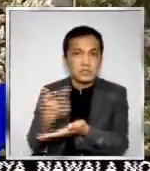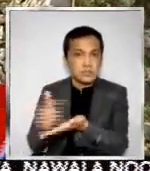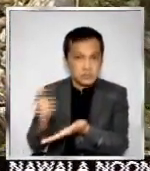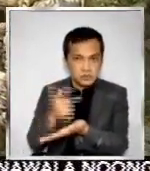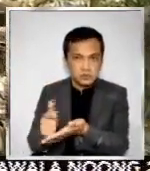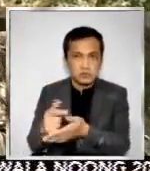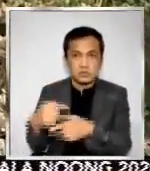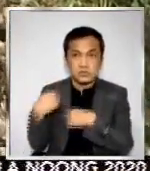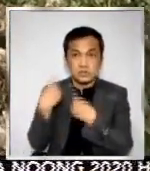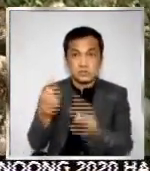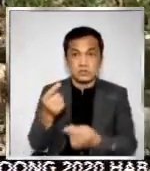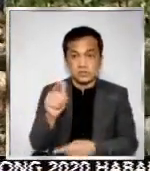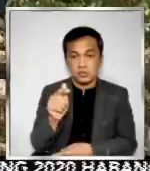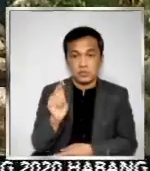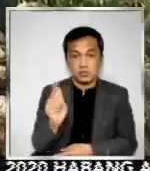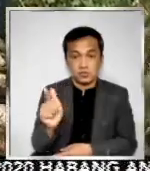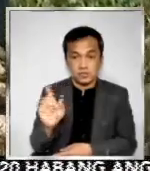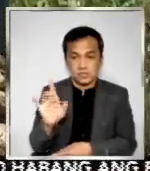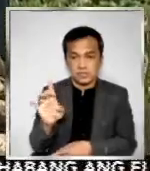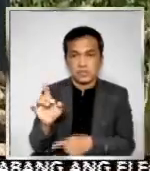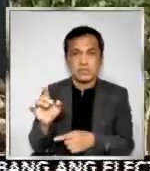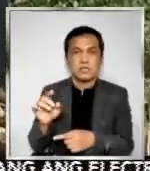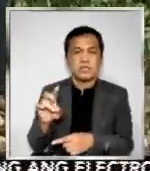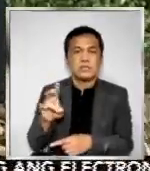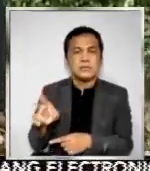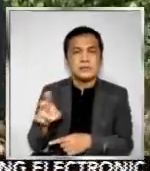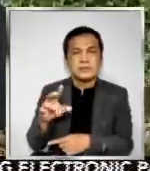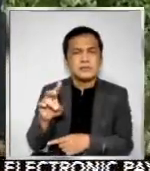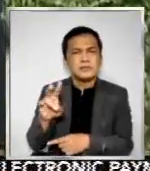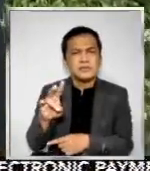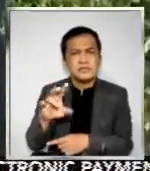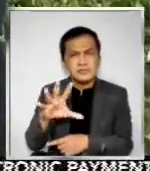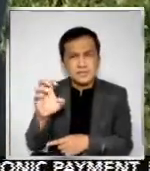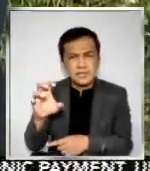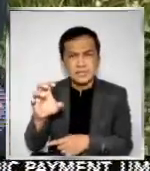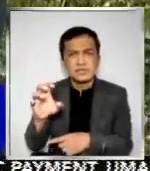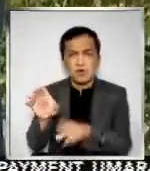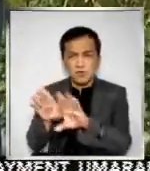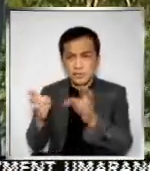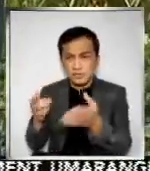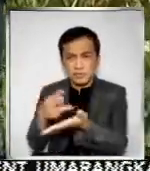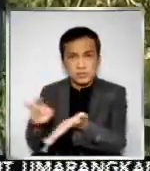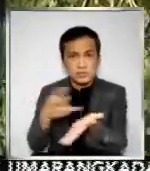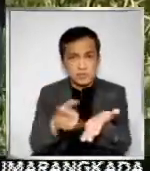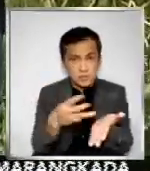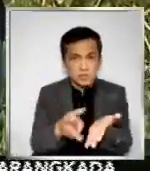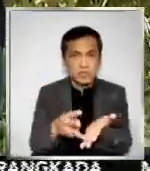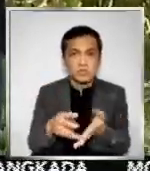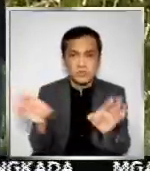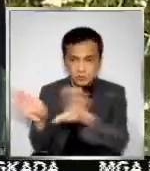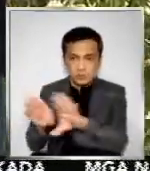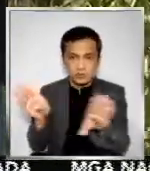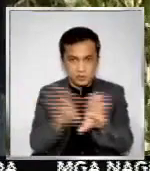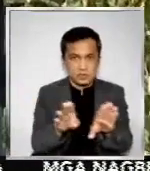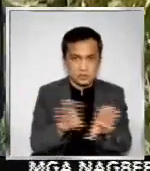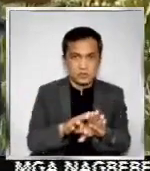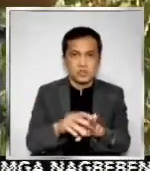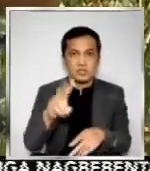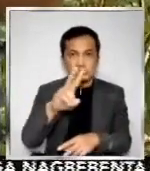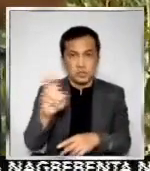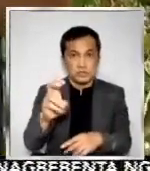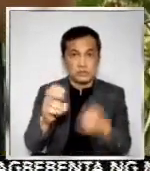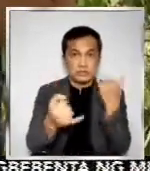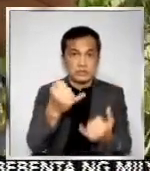kumulang 500 na open dump site na ang naipasara ng DNR. Halos 200 pa ang nakalinyang ipasara. Target matapos